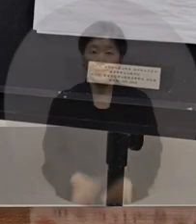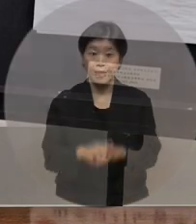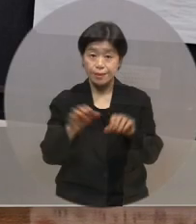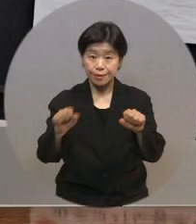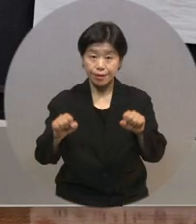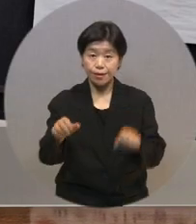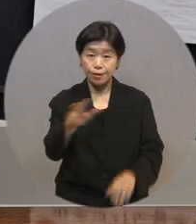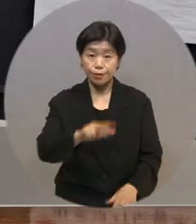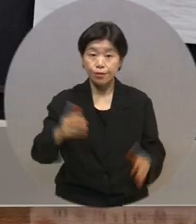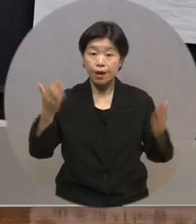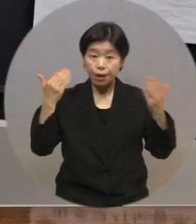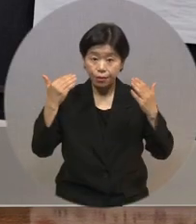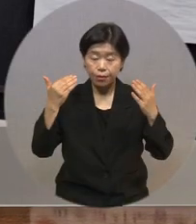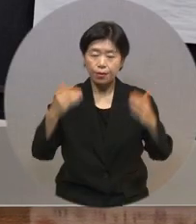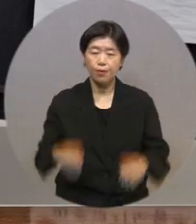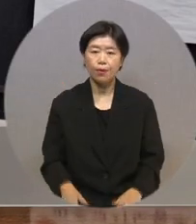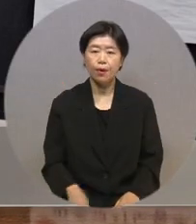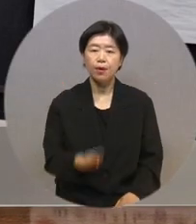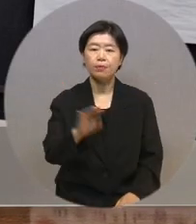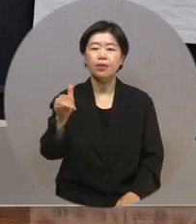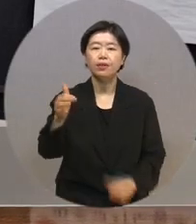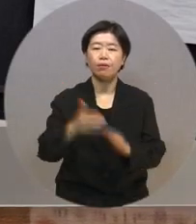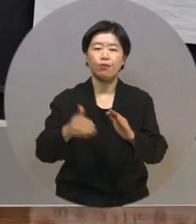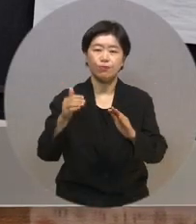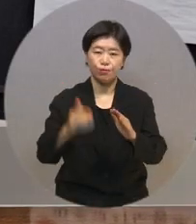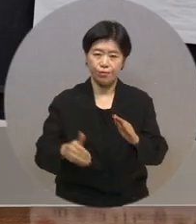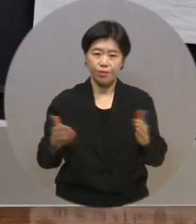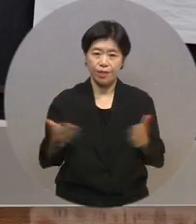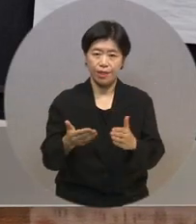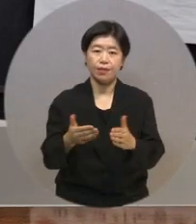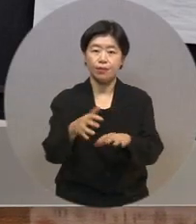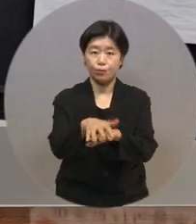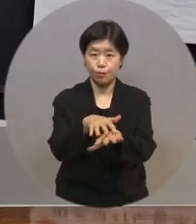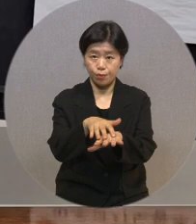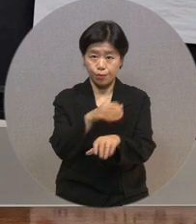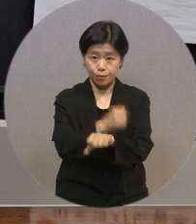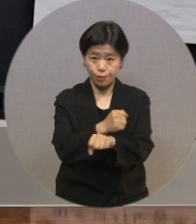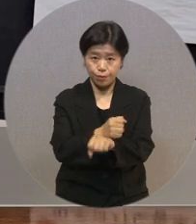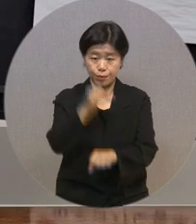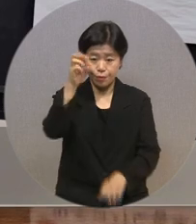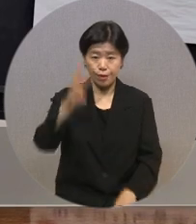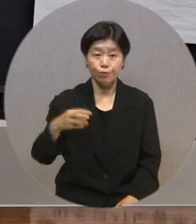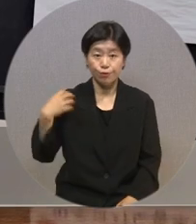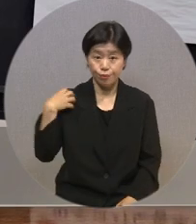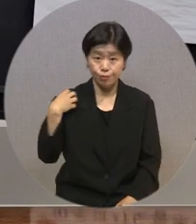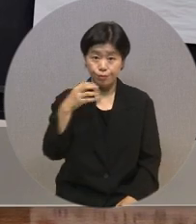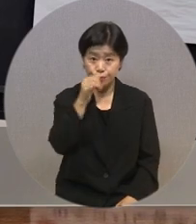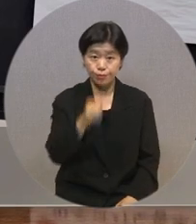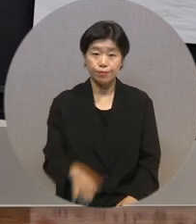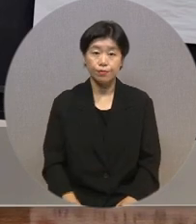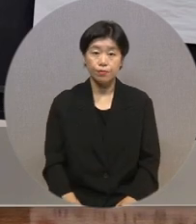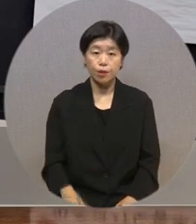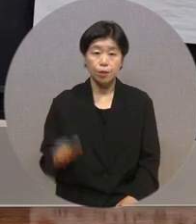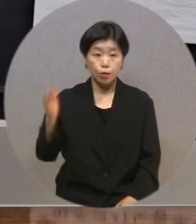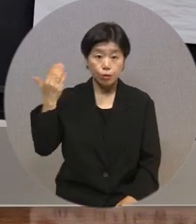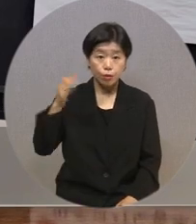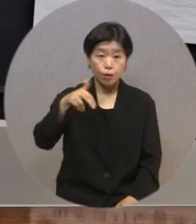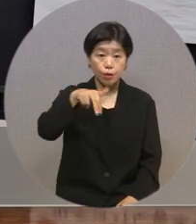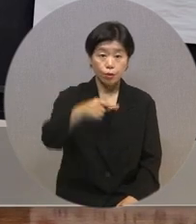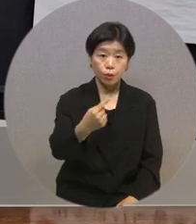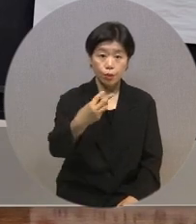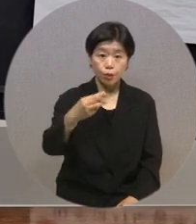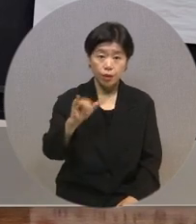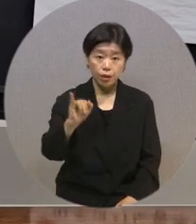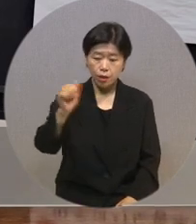안녕하십니까. 전국 학교 비정규직 노동자 광주지부 사무처장 김정입니다. 요즘